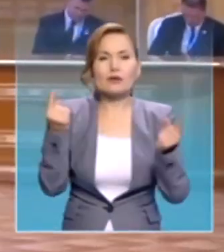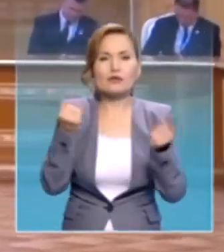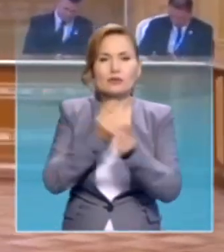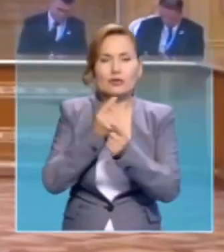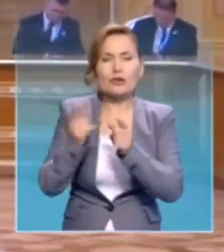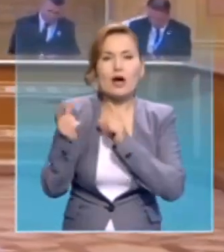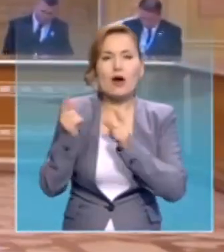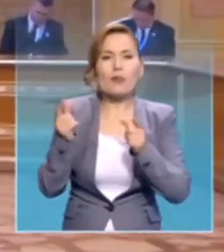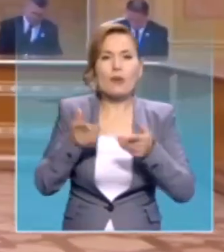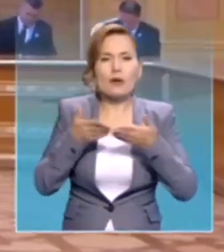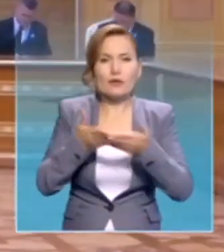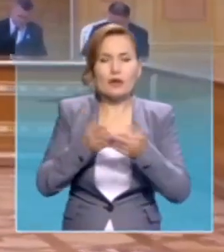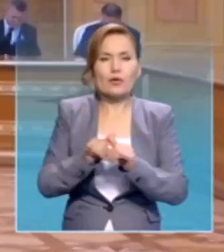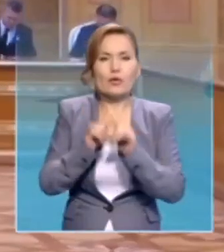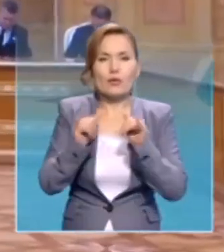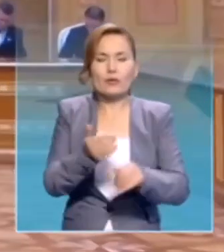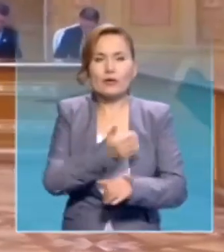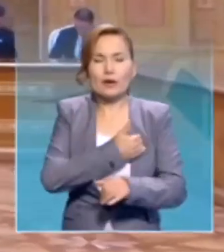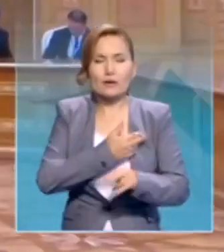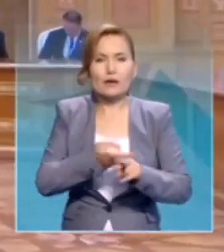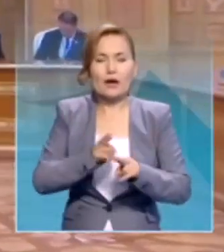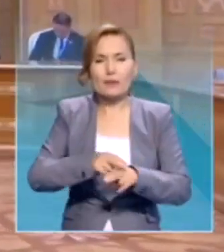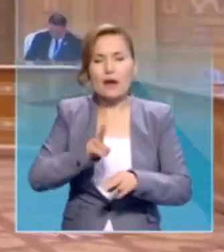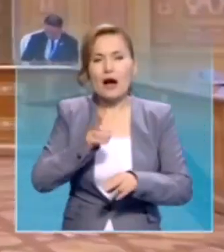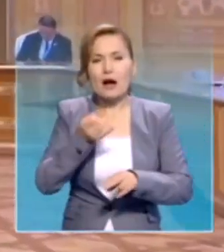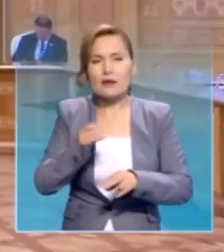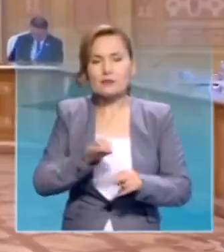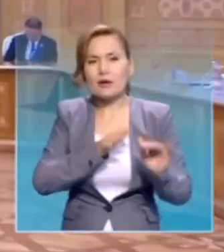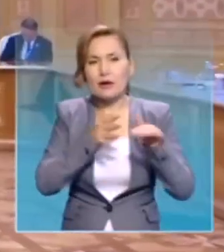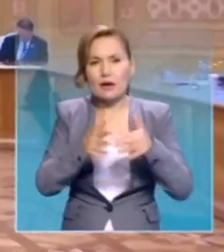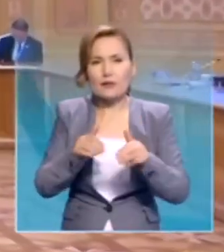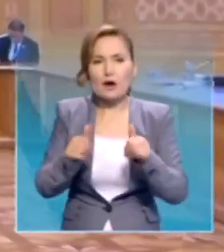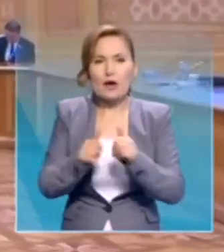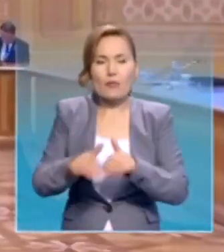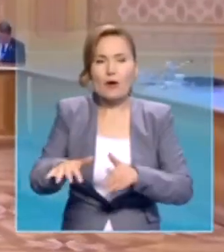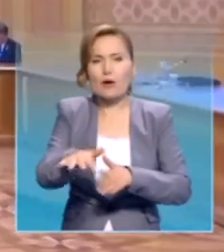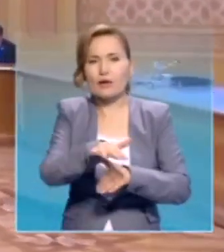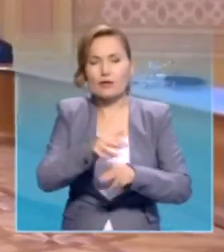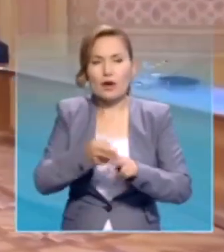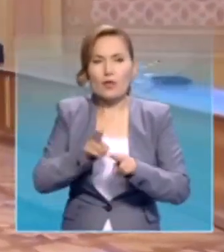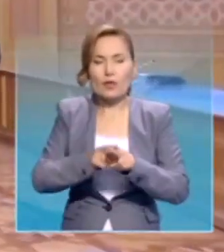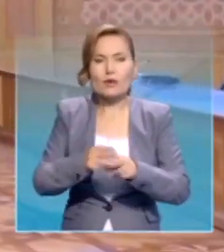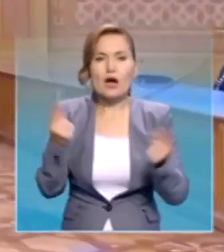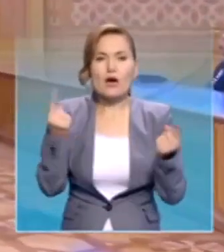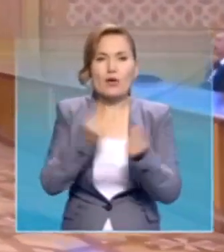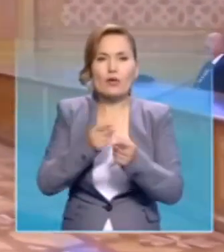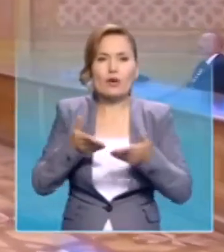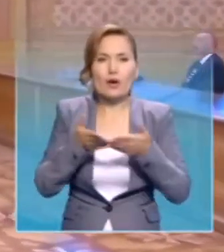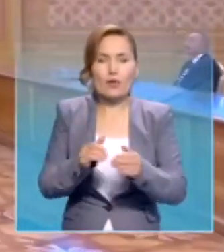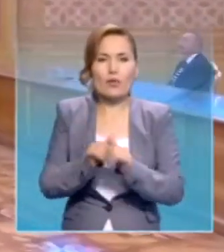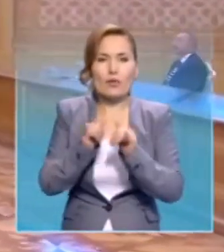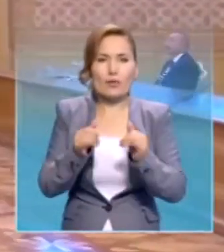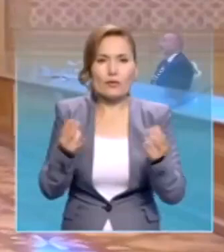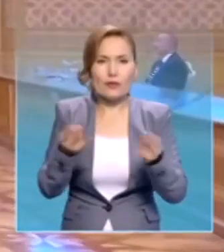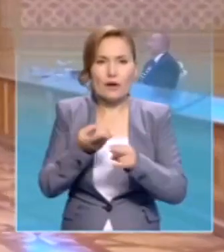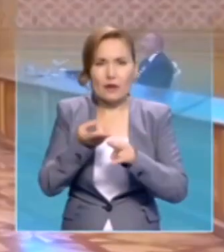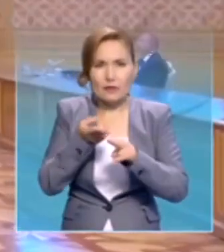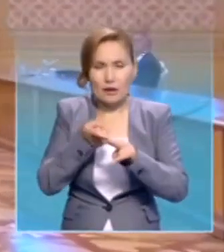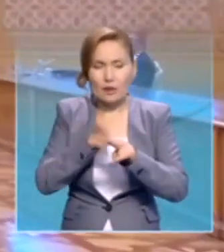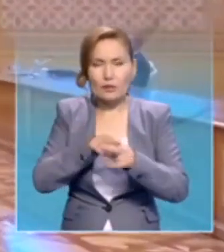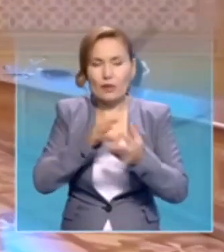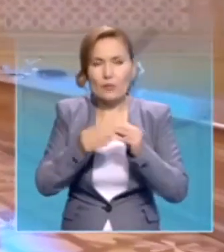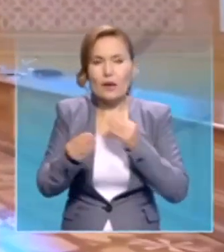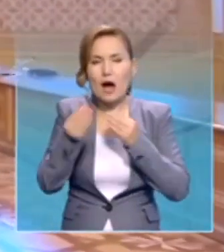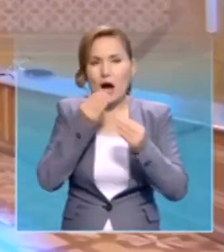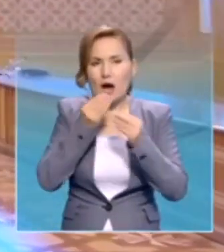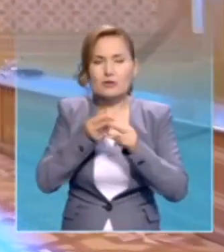Каспий маңындағы елдер арасында тауар тасымалын арттыру үшін заманауи логистикалық инфрақұрылымды дамыту керек. Сондықтан Каспий маңында